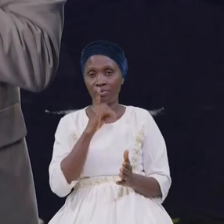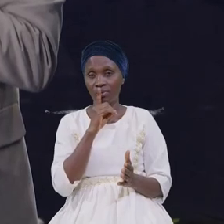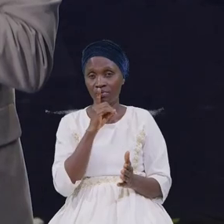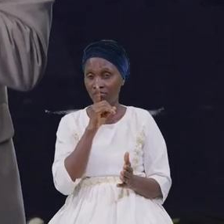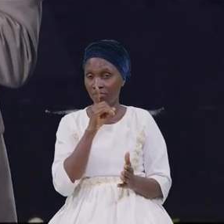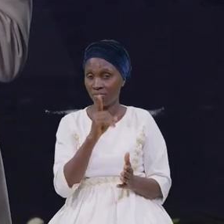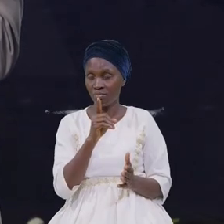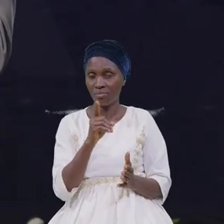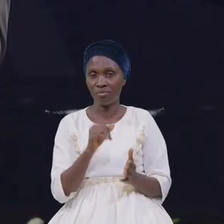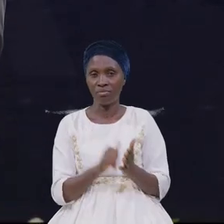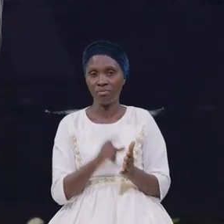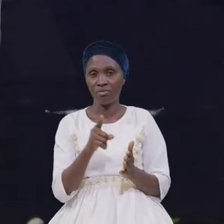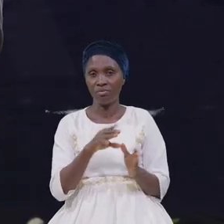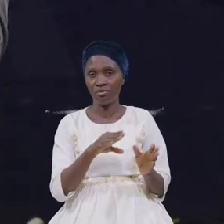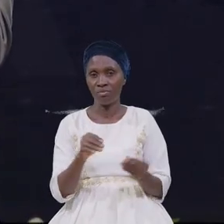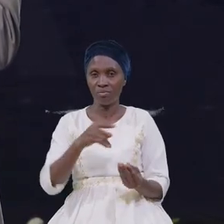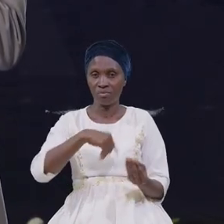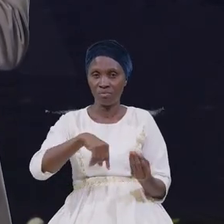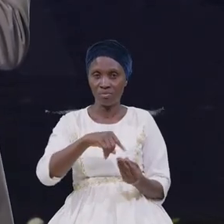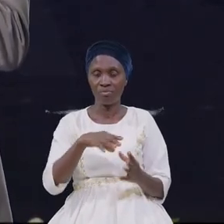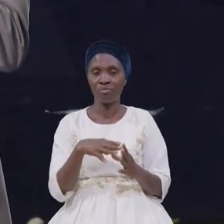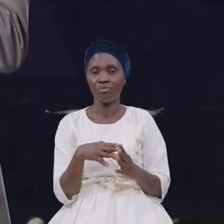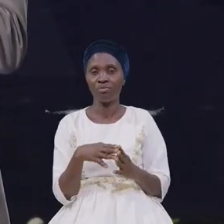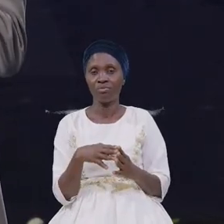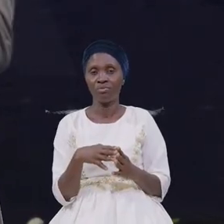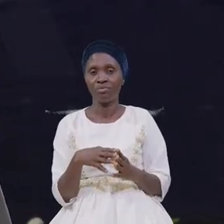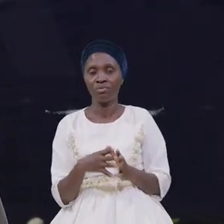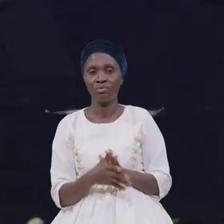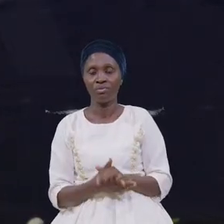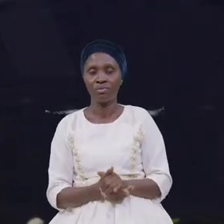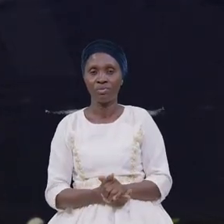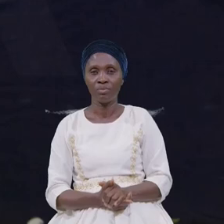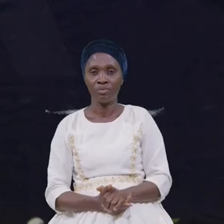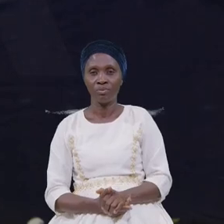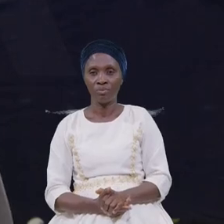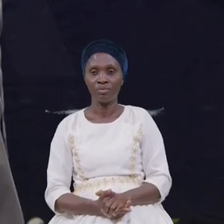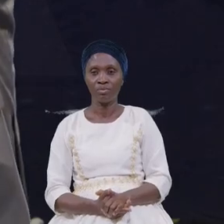Continuez de prier et préparez-vous pour recevoir votre miracle ce soir.